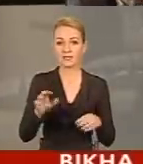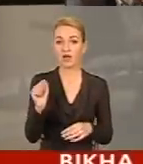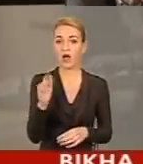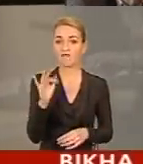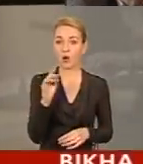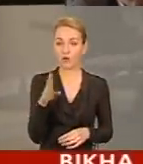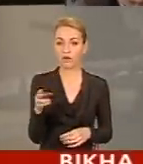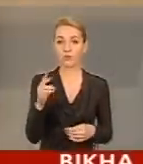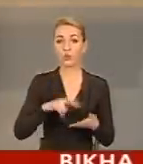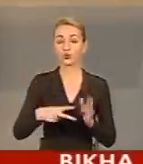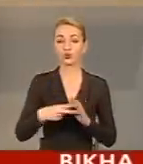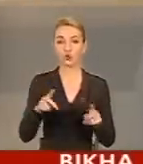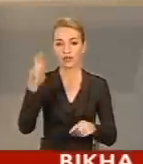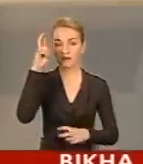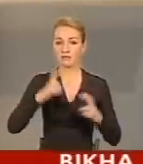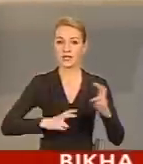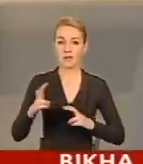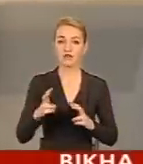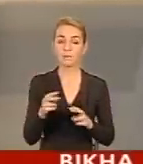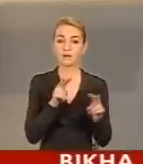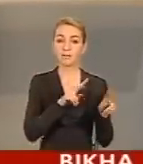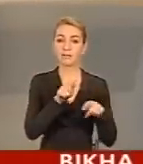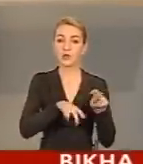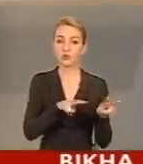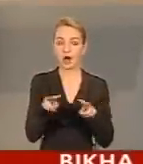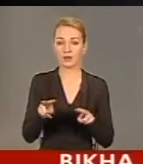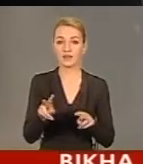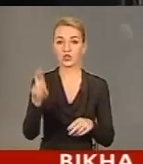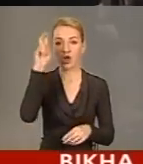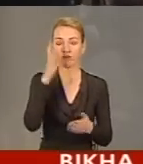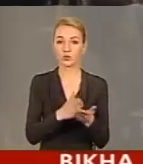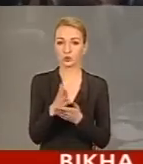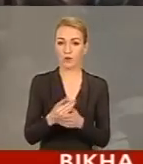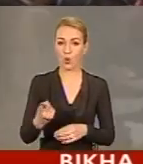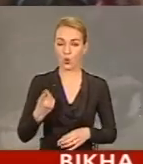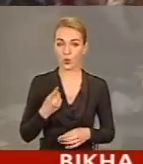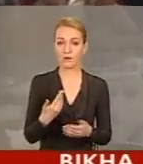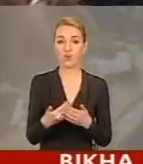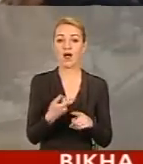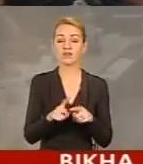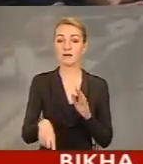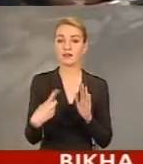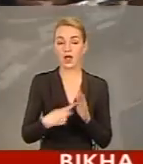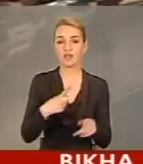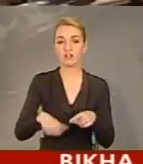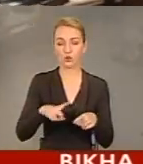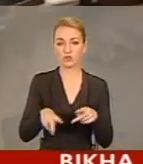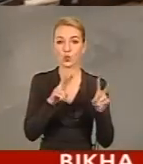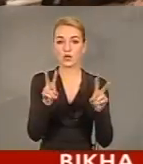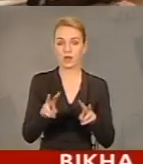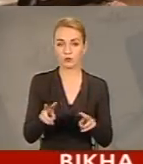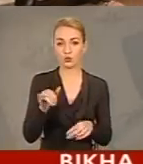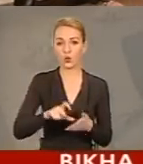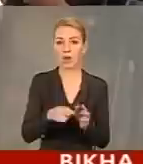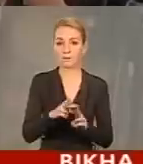Аваков прогнозує, що держпідприємства пильнуватиме винятково Державна служба охорони. Мовляв, це питання невдовзі розглядатимуть